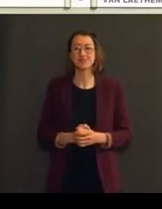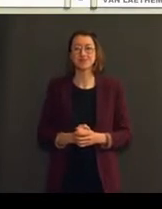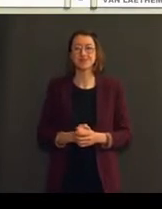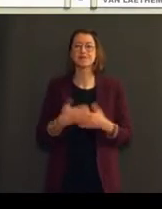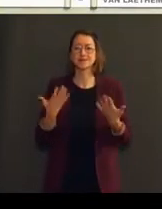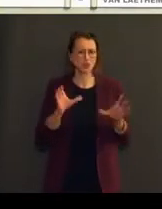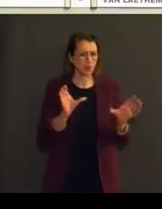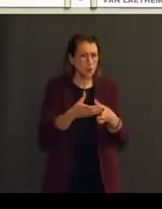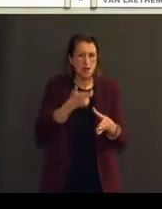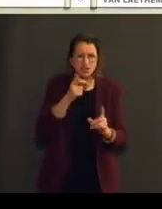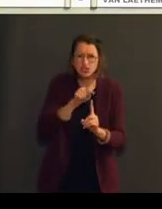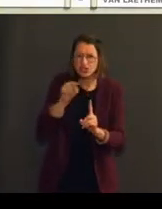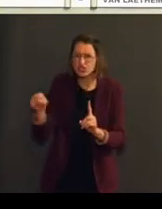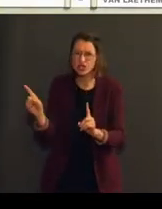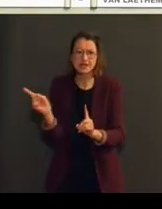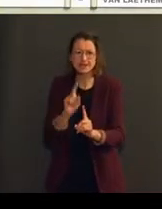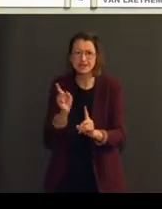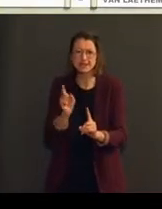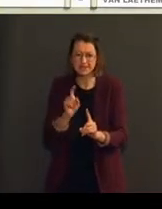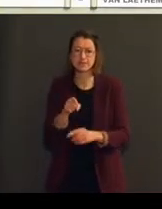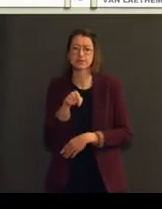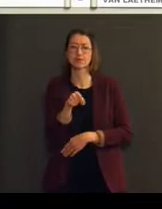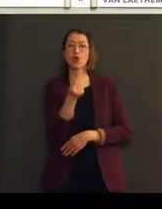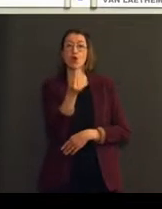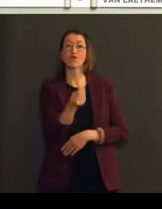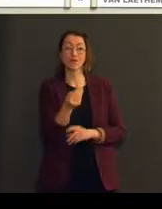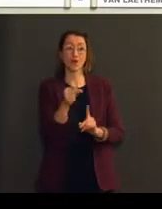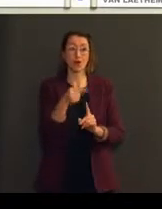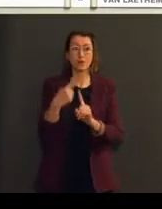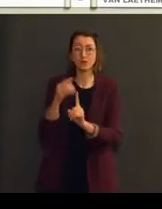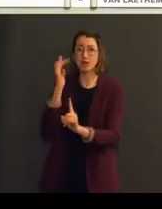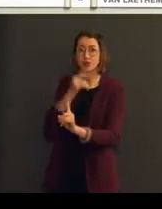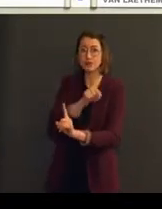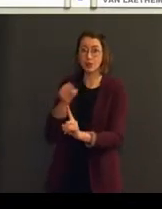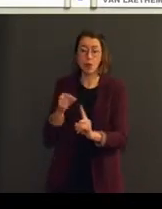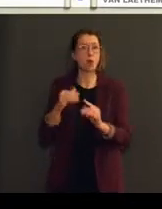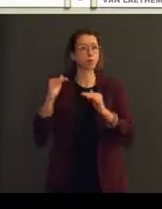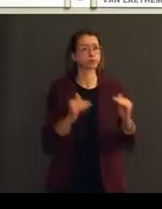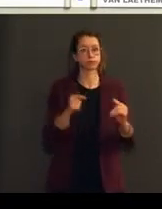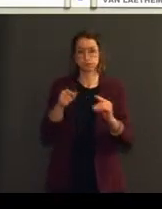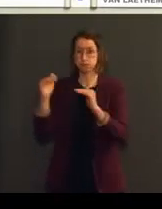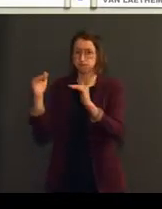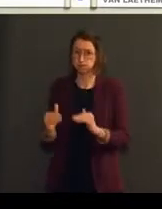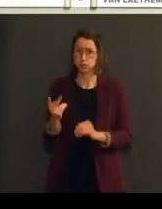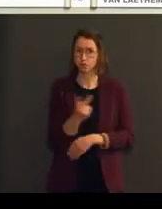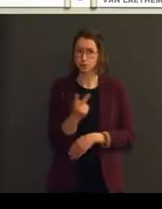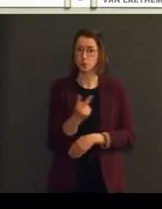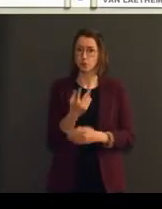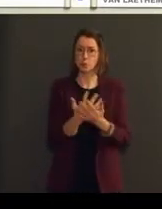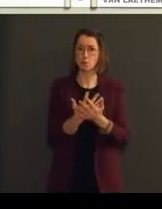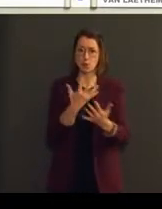rend compte que ce sont chez les enfants et les adolescents qu'on a la tendance à la baisse la plus marquée, en l'occurrence